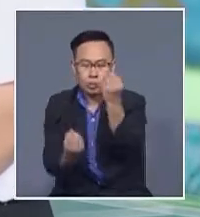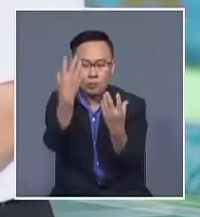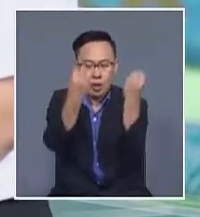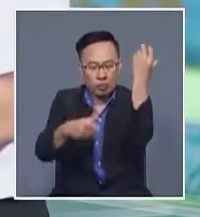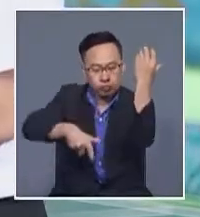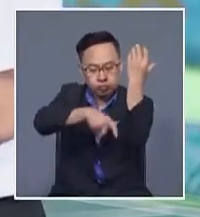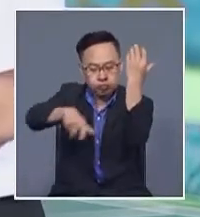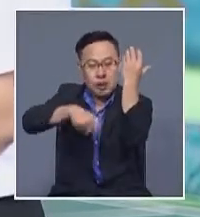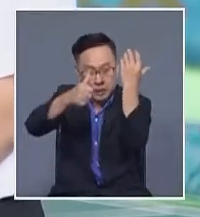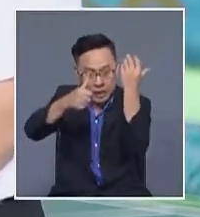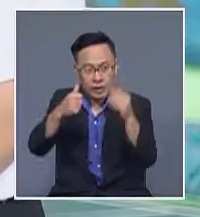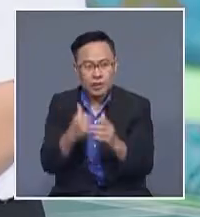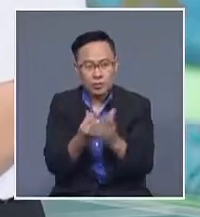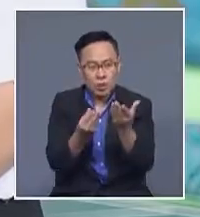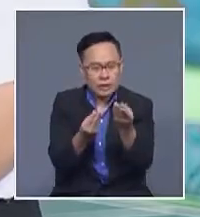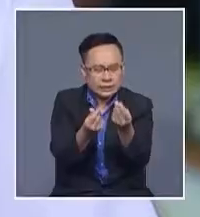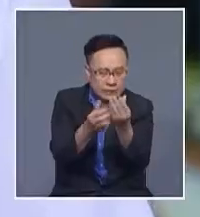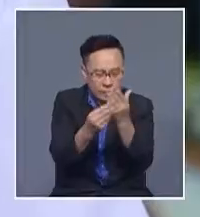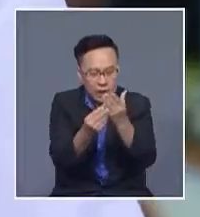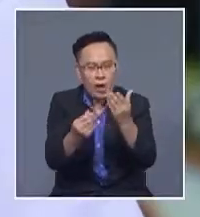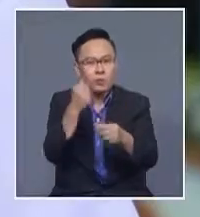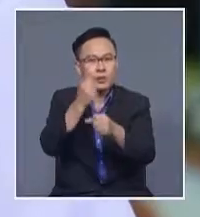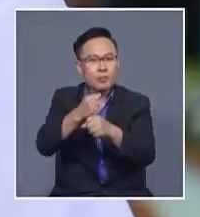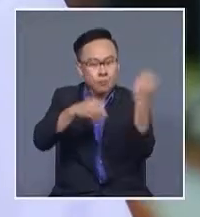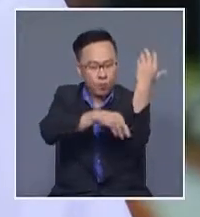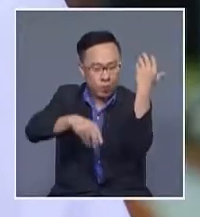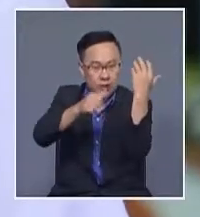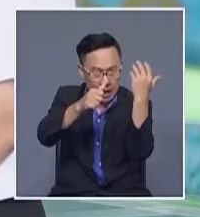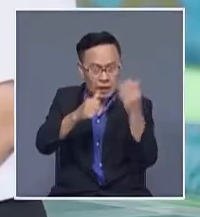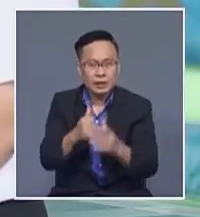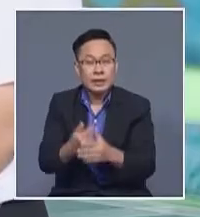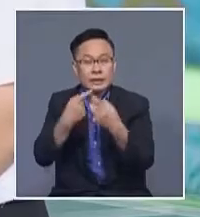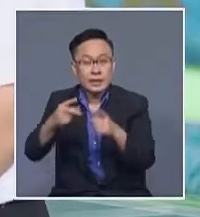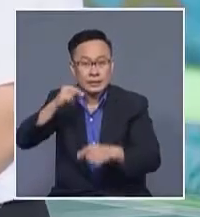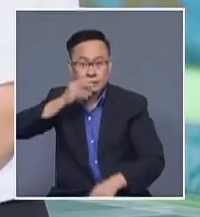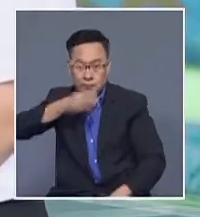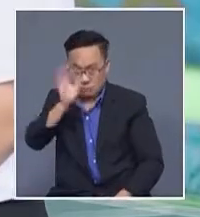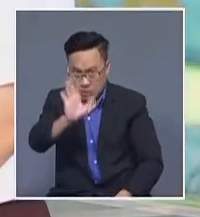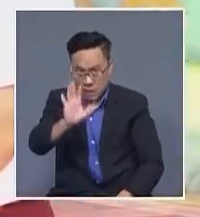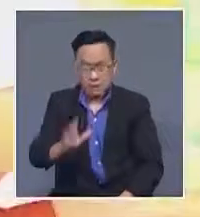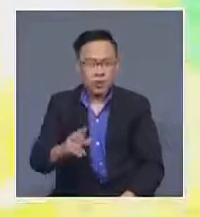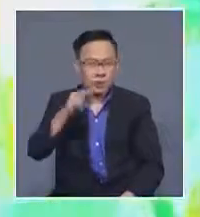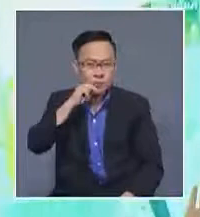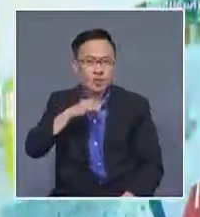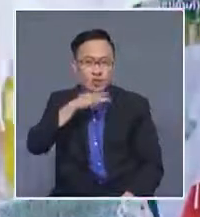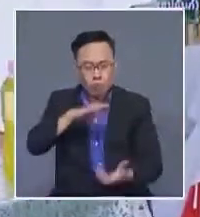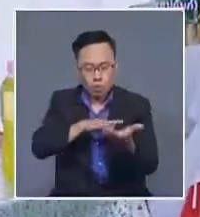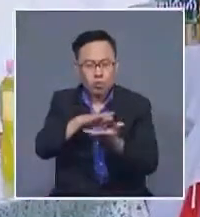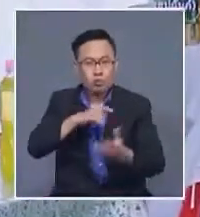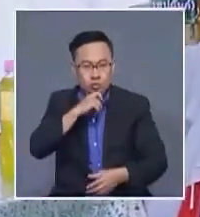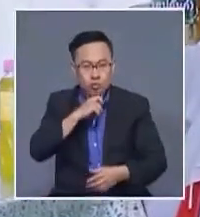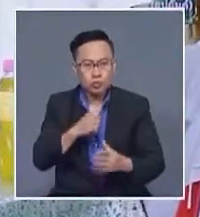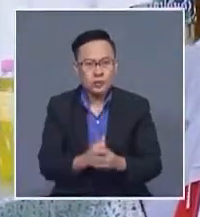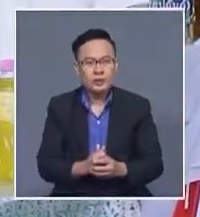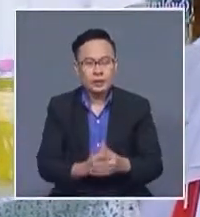น้ำที่เราได้มาไม่สามารถบริโภคได้เพราะน้ำนี้ยังไม่ผ่านการกรองที่สมบูรณ์การทำน้ำยาเอก